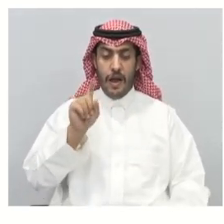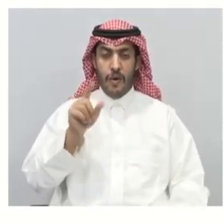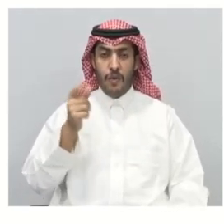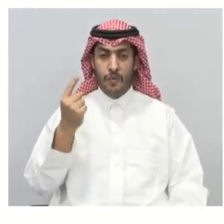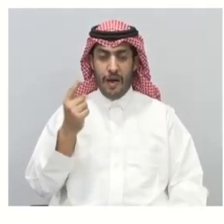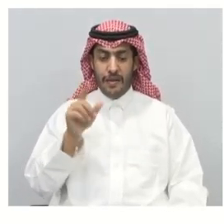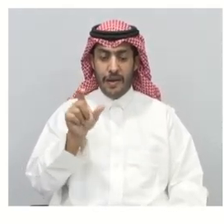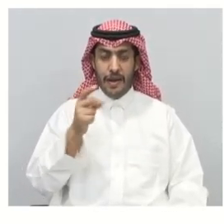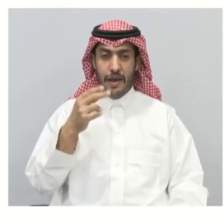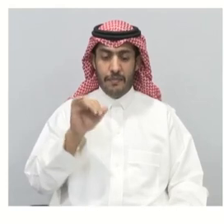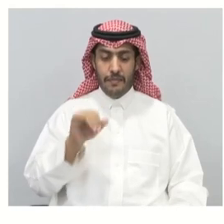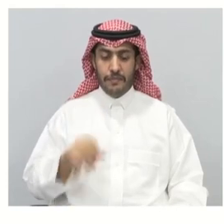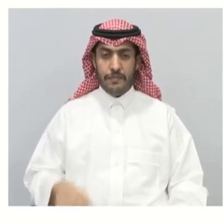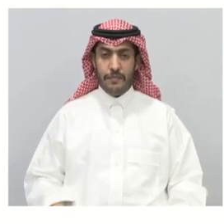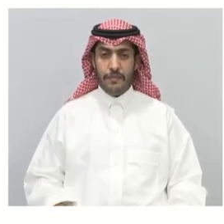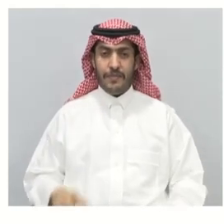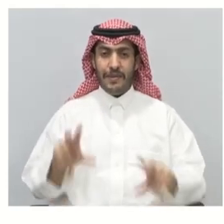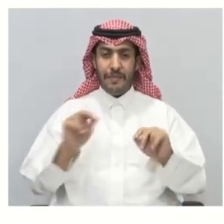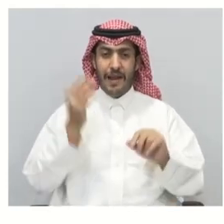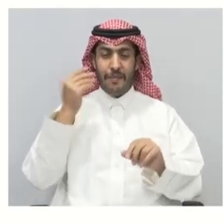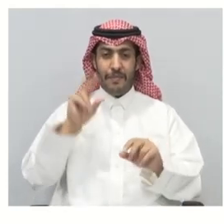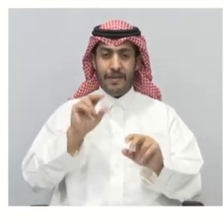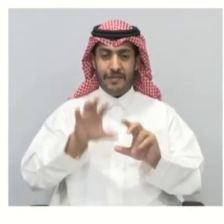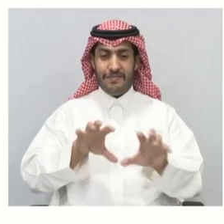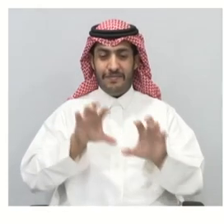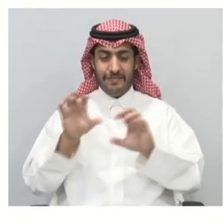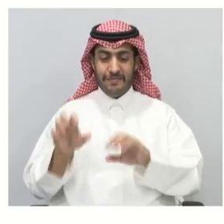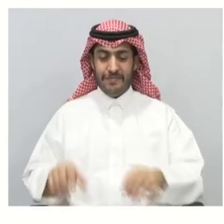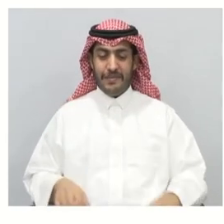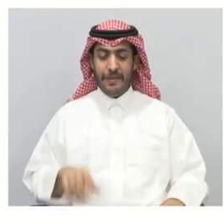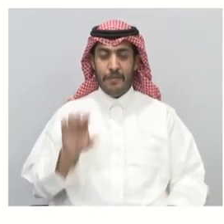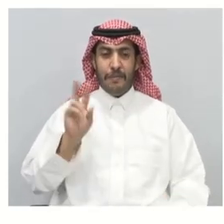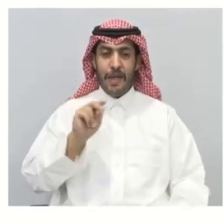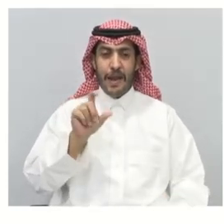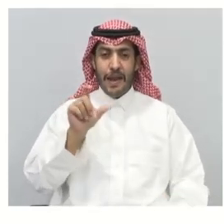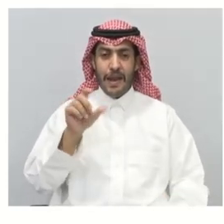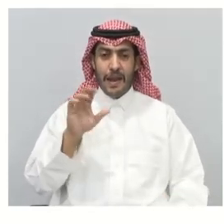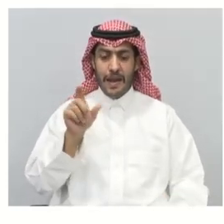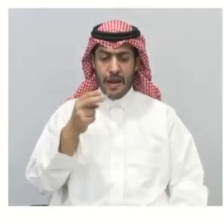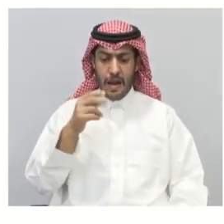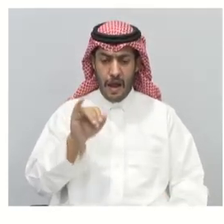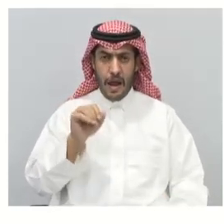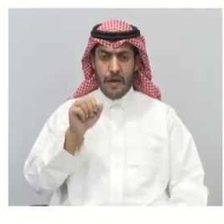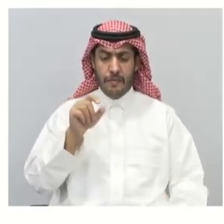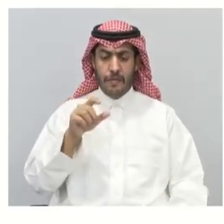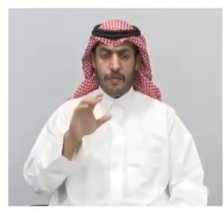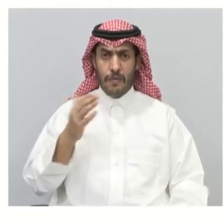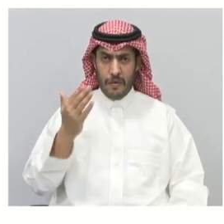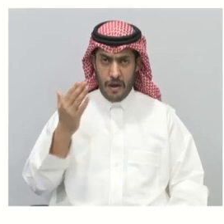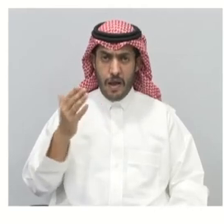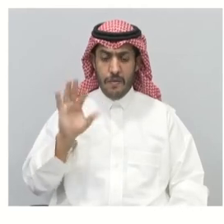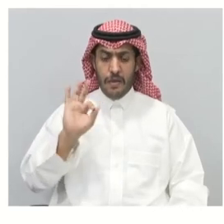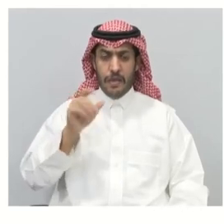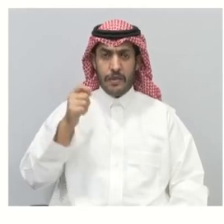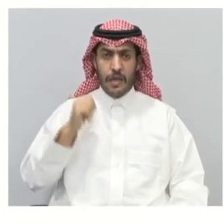هنا المقصود به الامثله السابقه لو عدنا السؤال نعمه انسان نظيف هذه الامثله ونعم حماه البيئه